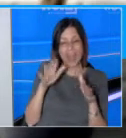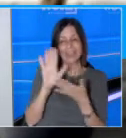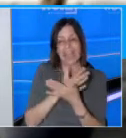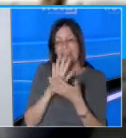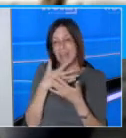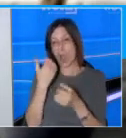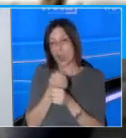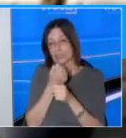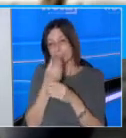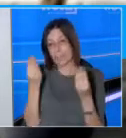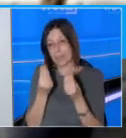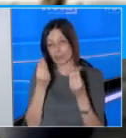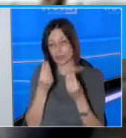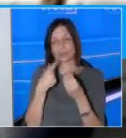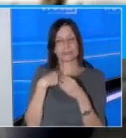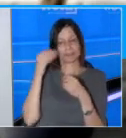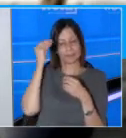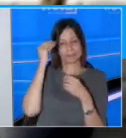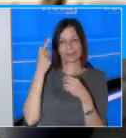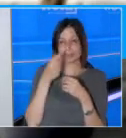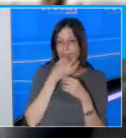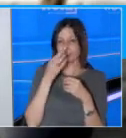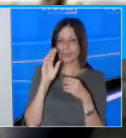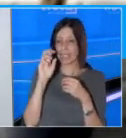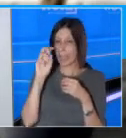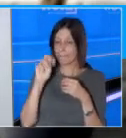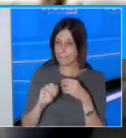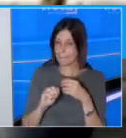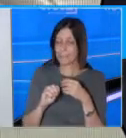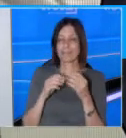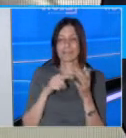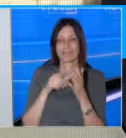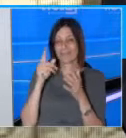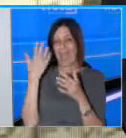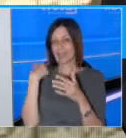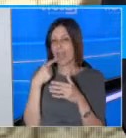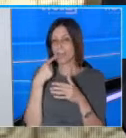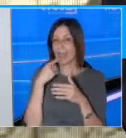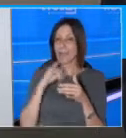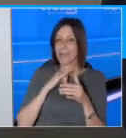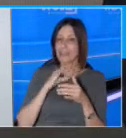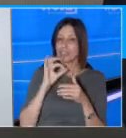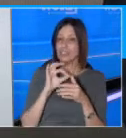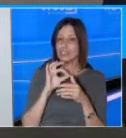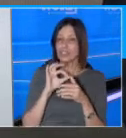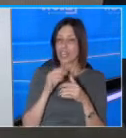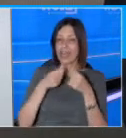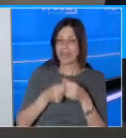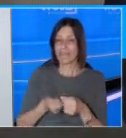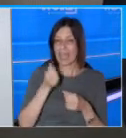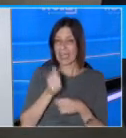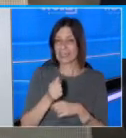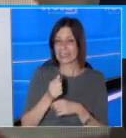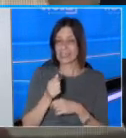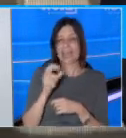אתה עושה עם זה משהו. כן, הזכרנו את רם, הזכרת את רם, כי היום אמירה מאוד מעניינת של ווליד אלחרומי, חבר הכנסת מרם,